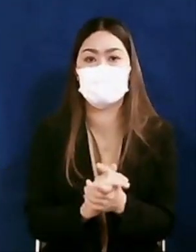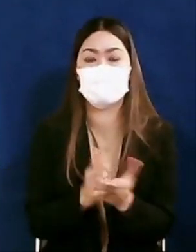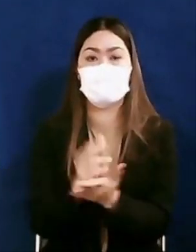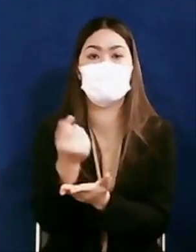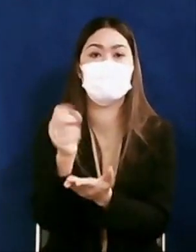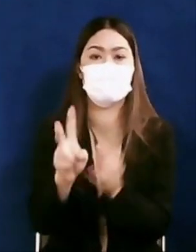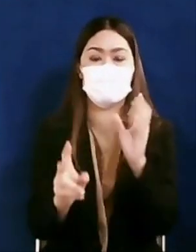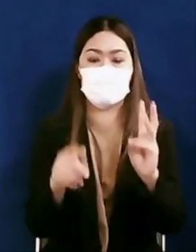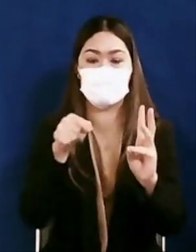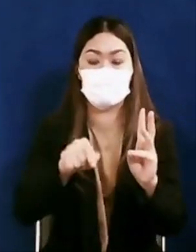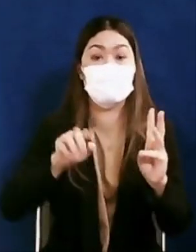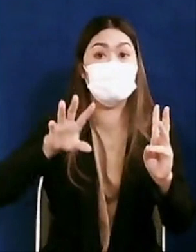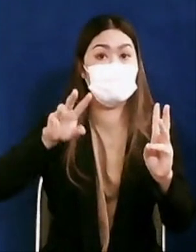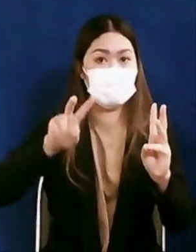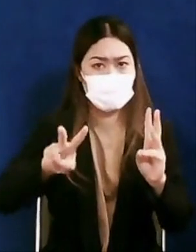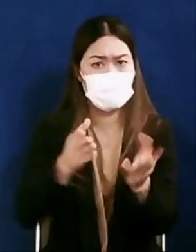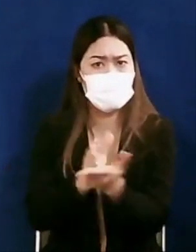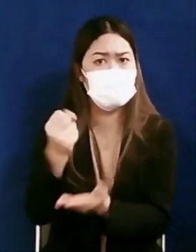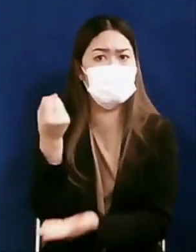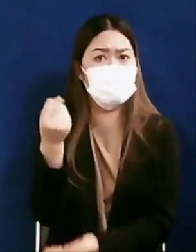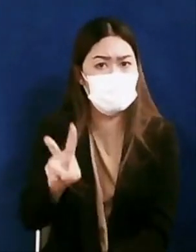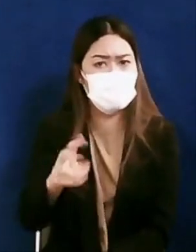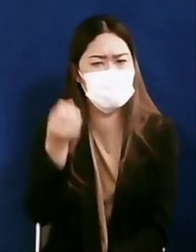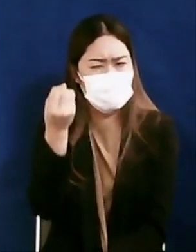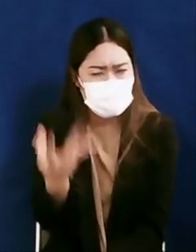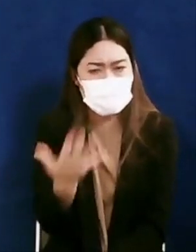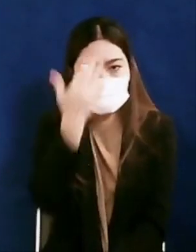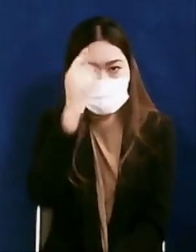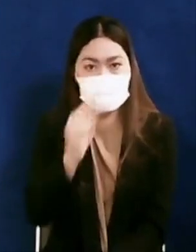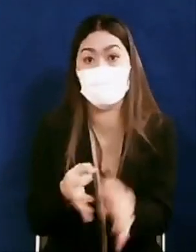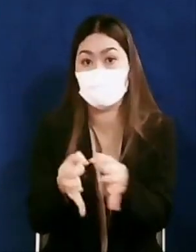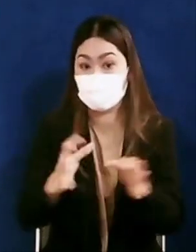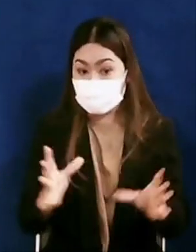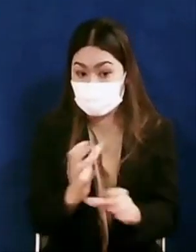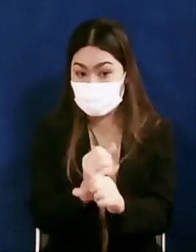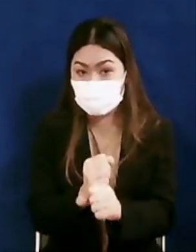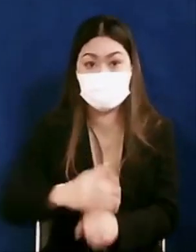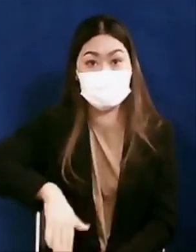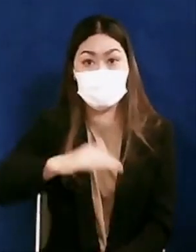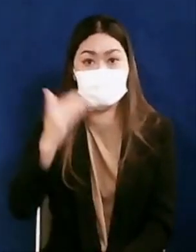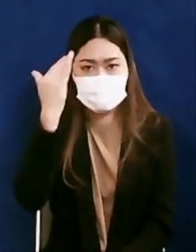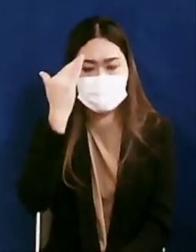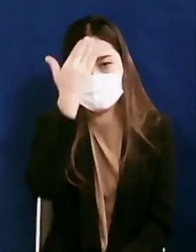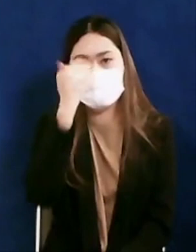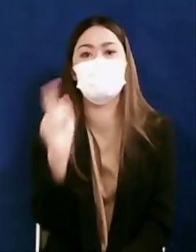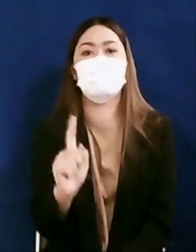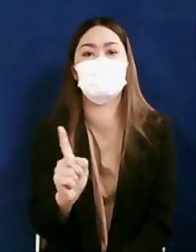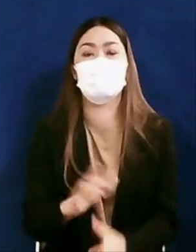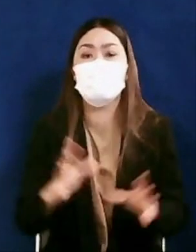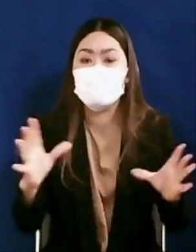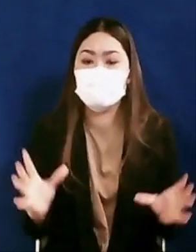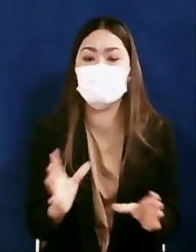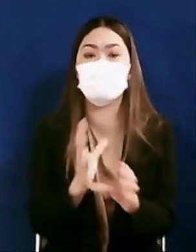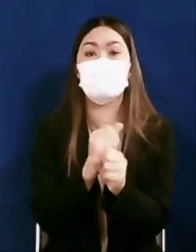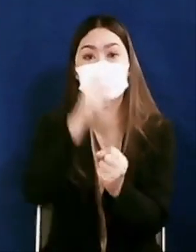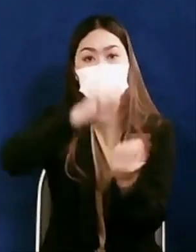ก็ 6.2 เนี่ยเห็นว่าเขต12เนี่ยเยอะมากเดี๋ยวจะวิเคราะห์ให้ฟังนะครับว่าเป็นอย่างไรภาพรวมประเทศ